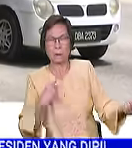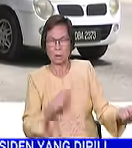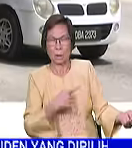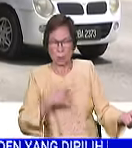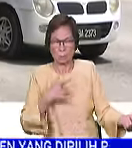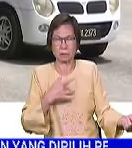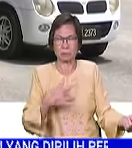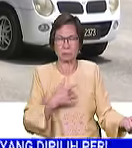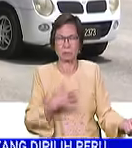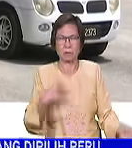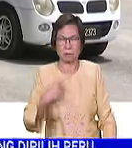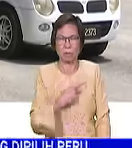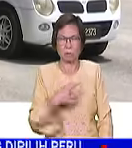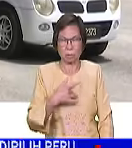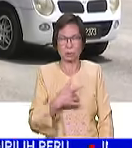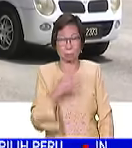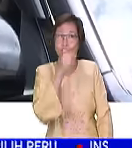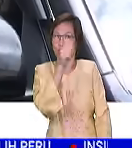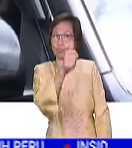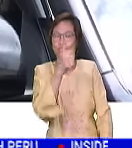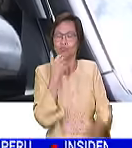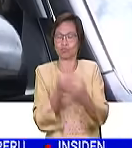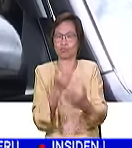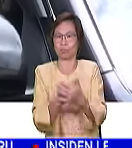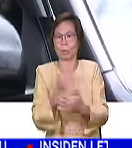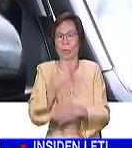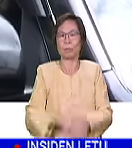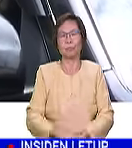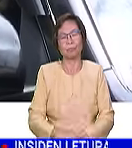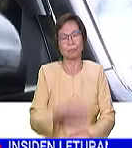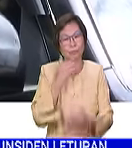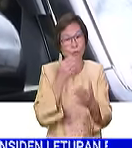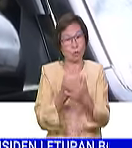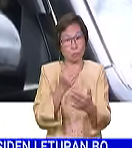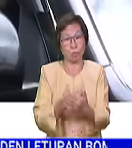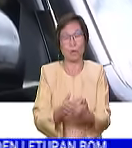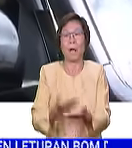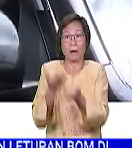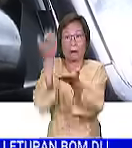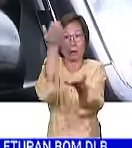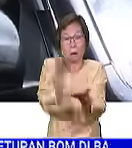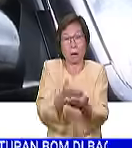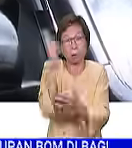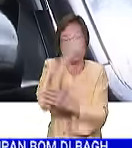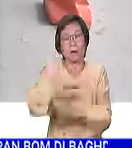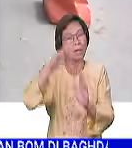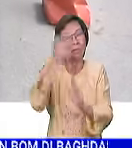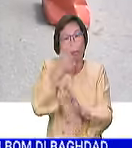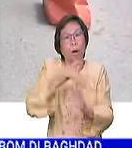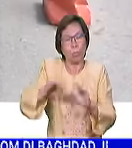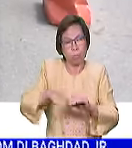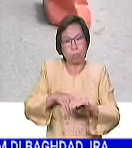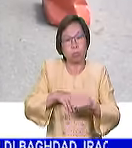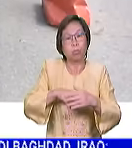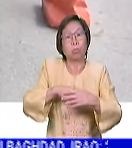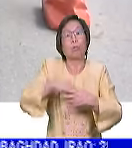rasa inilah sesuatu yang kata agak menariklah, memberi kesanlah apa yang saranan kerajaan supaya mengurangkan pergerakan tu.